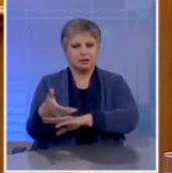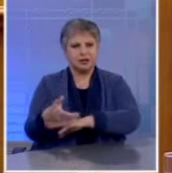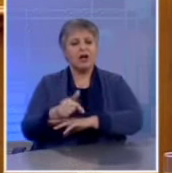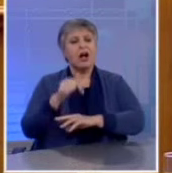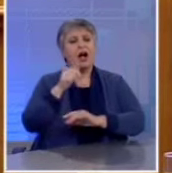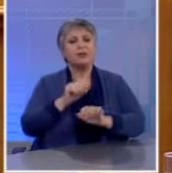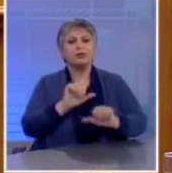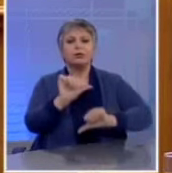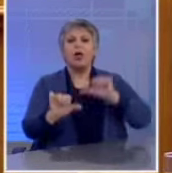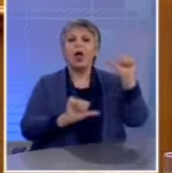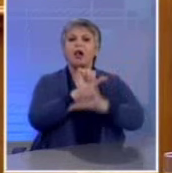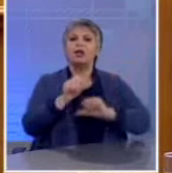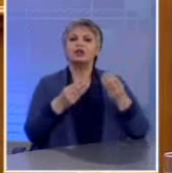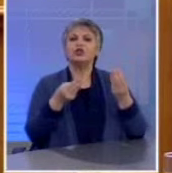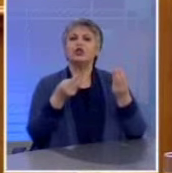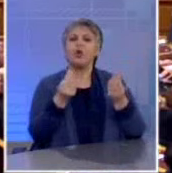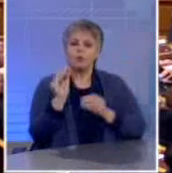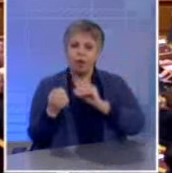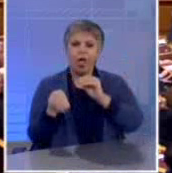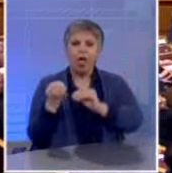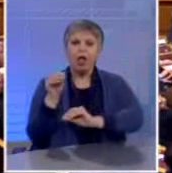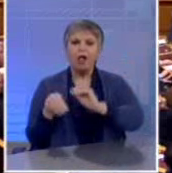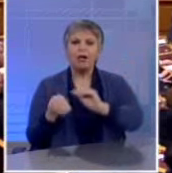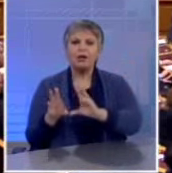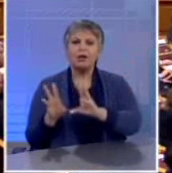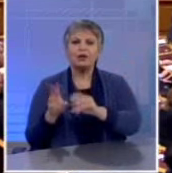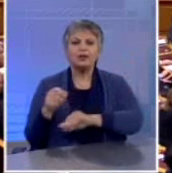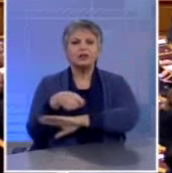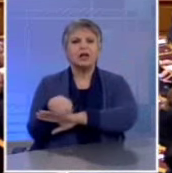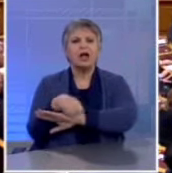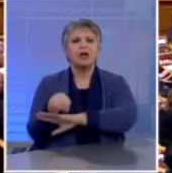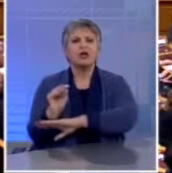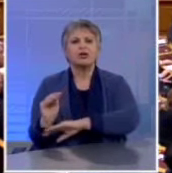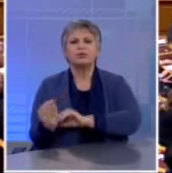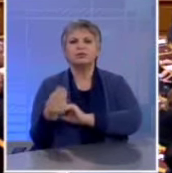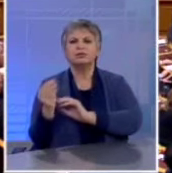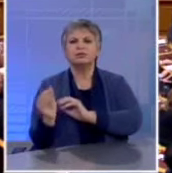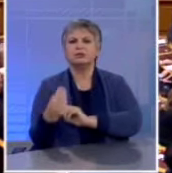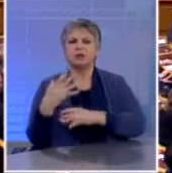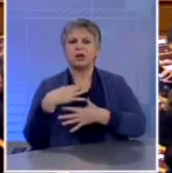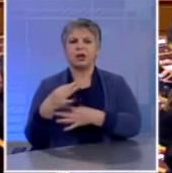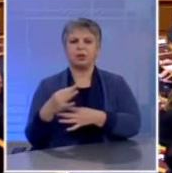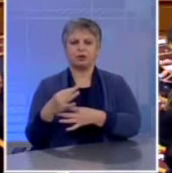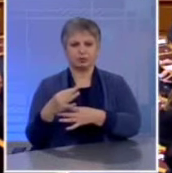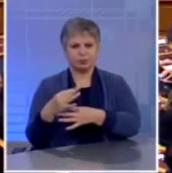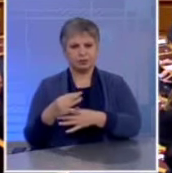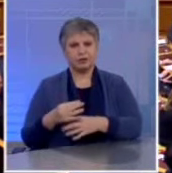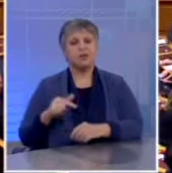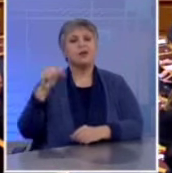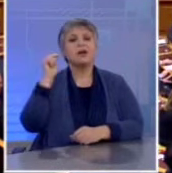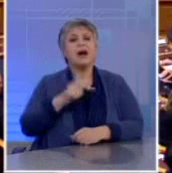του. Και ξέρετε, η σχετική καταγγελία είναι καταγγελία της Ένωσης Δικαστών